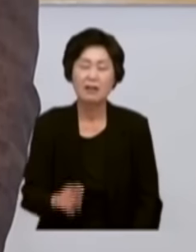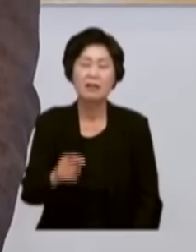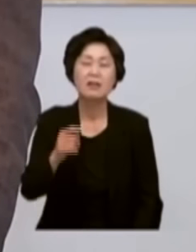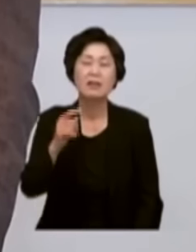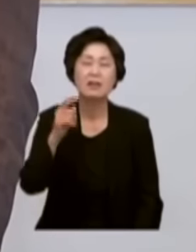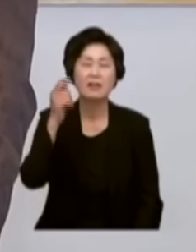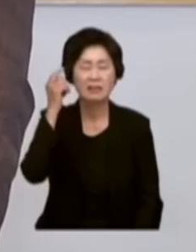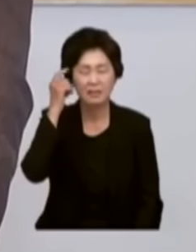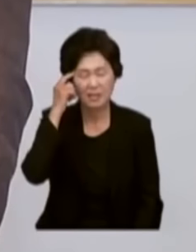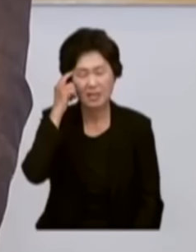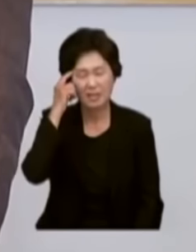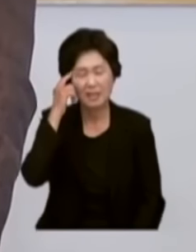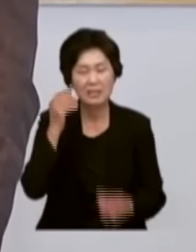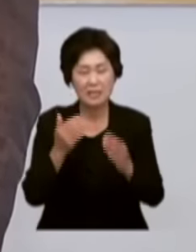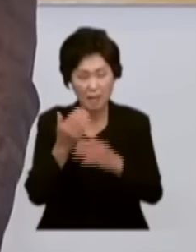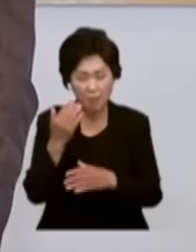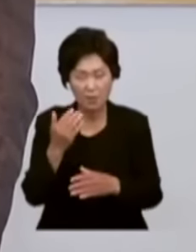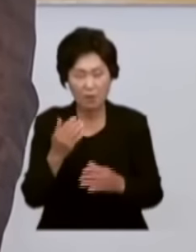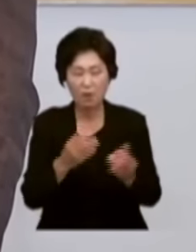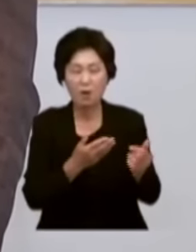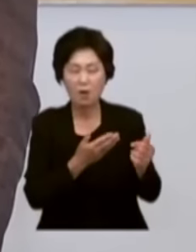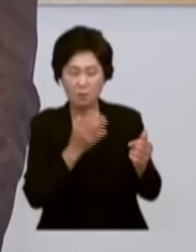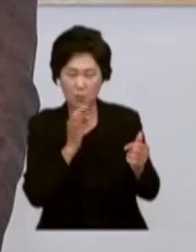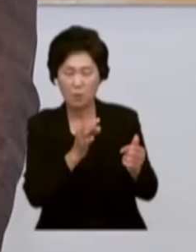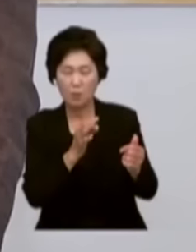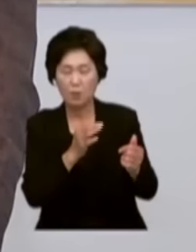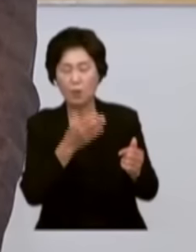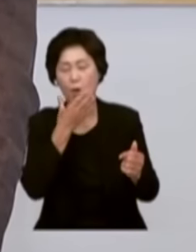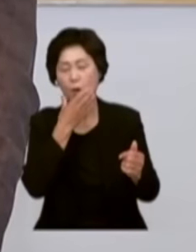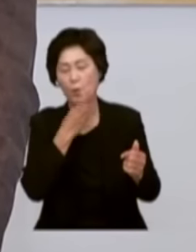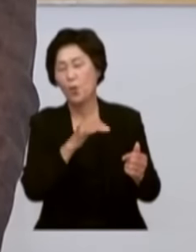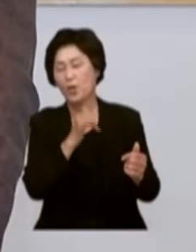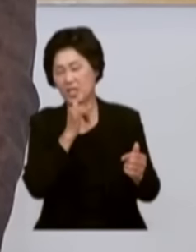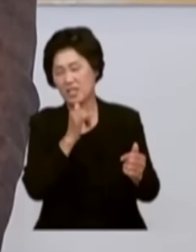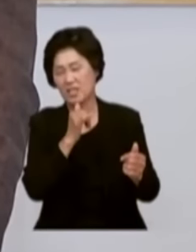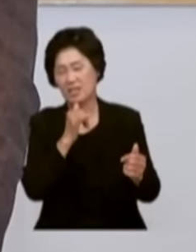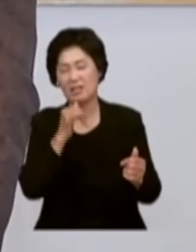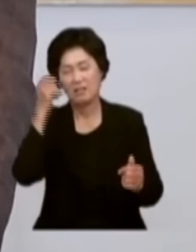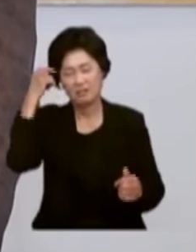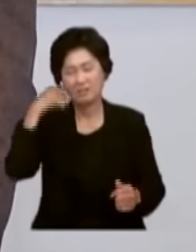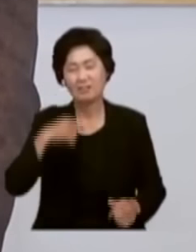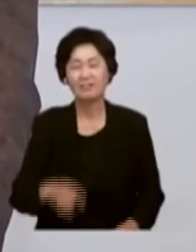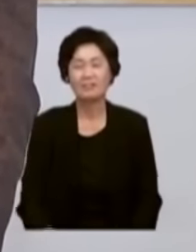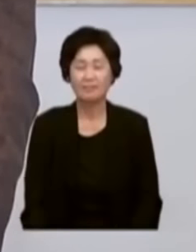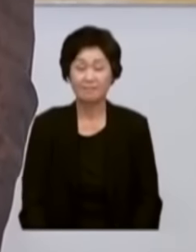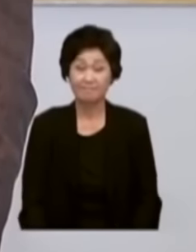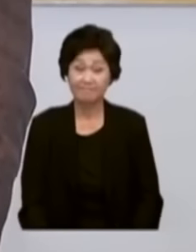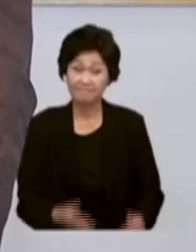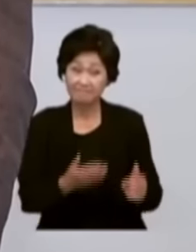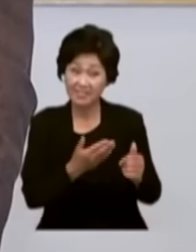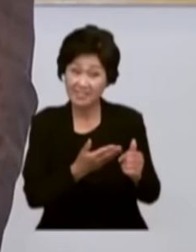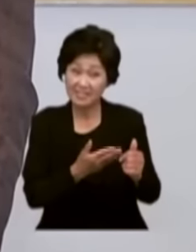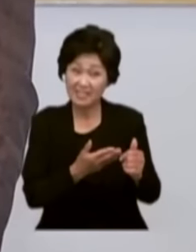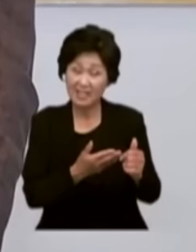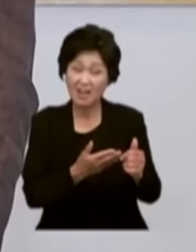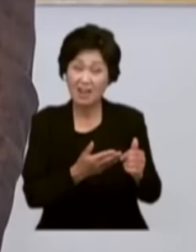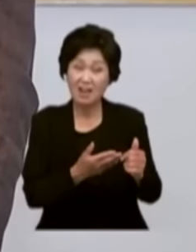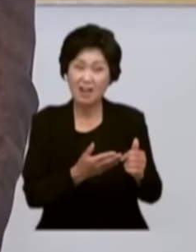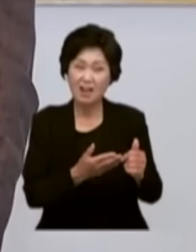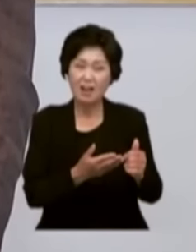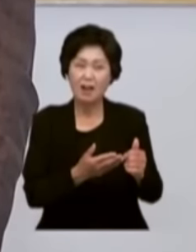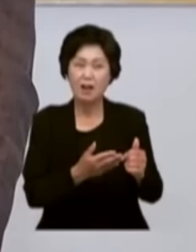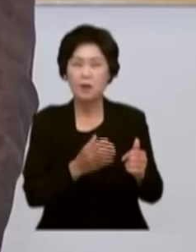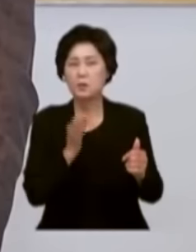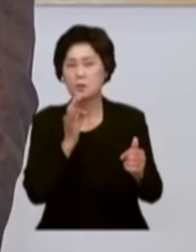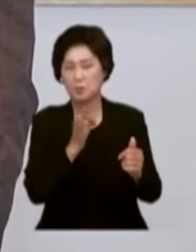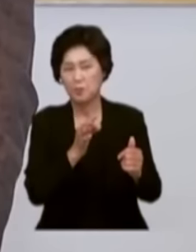네. 저런이 복이 있지. 아유, 네. 그러니까요. 아니 근데 지금 사실 조용구 씨도 정말 정말 어떻게